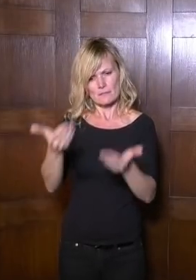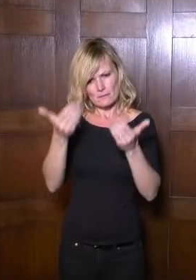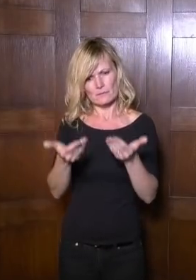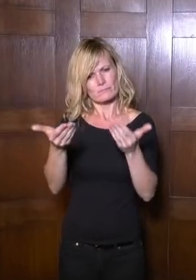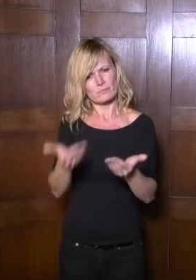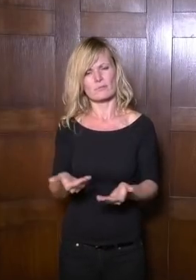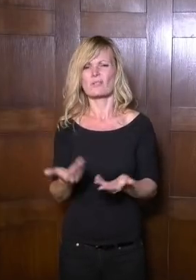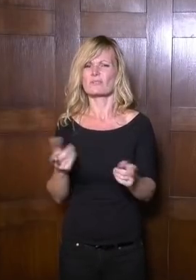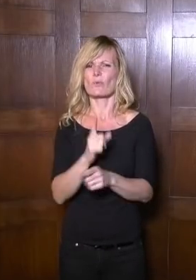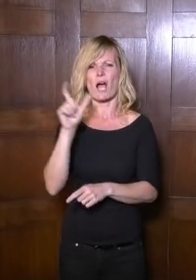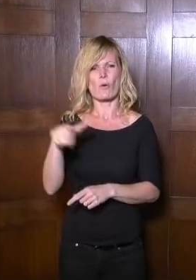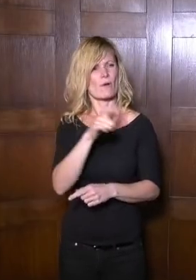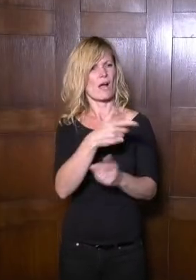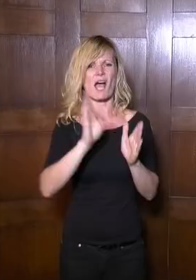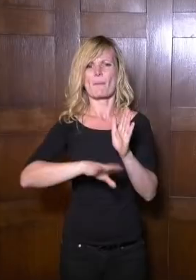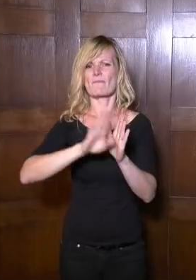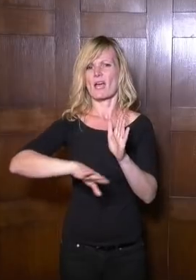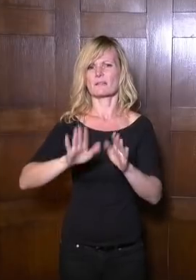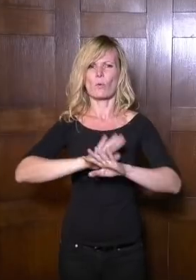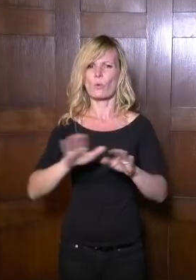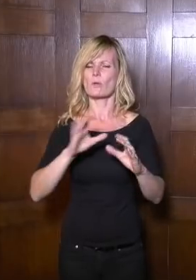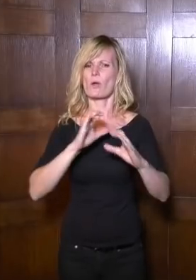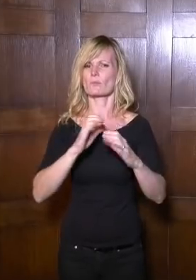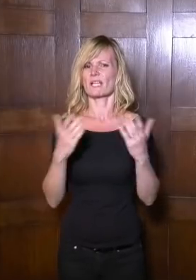ab und führt keine Kommunikation mehr.